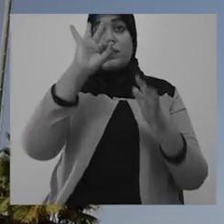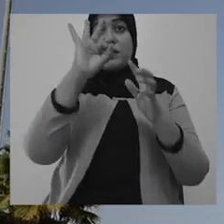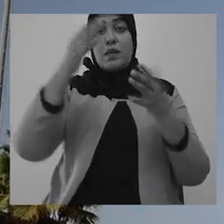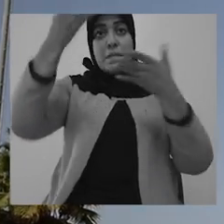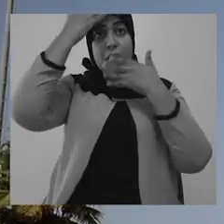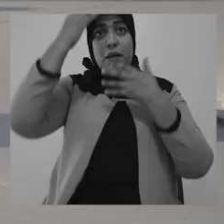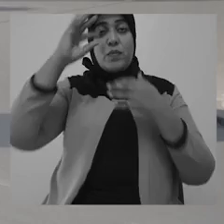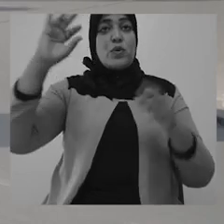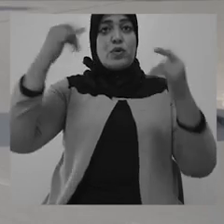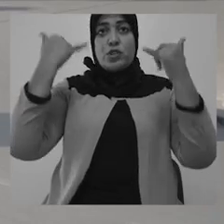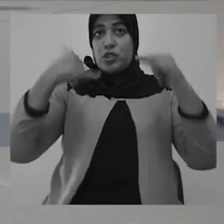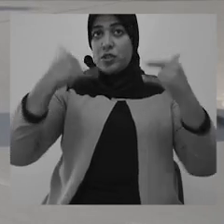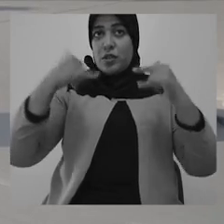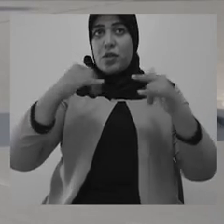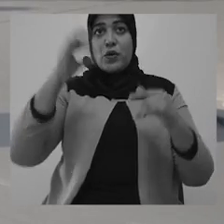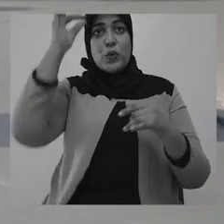Tunisie.